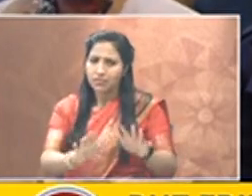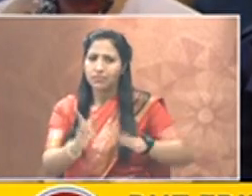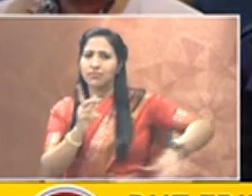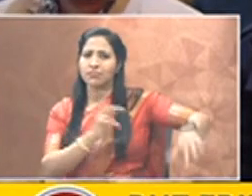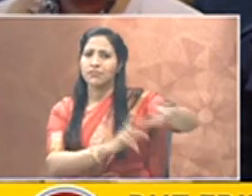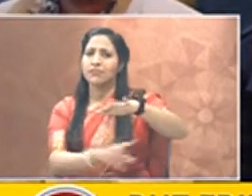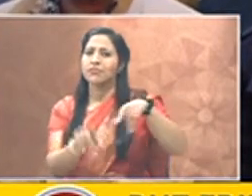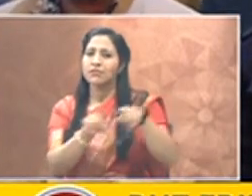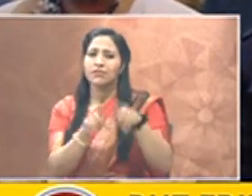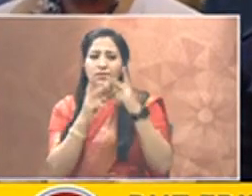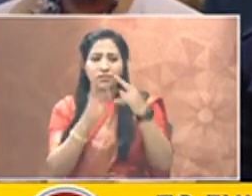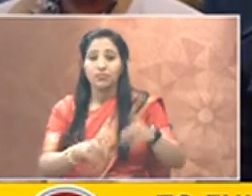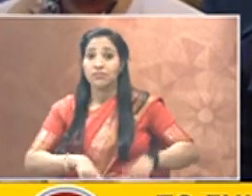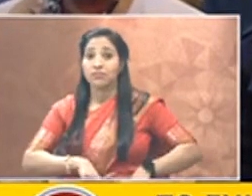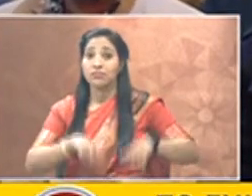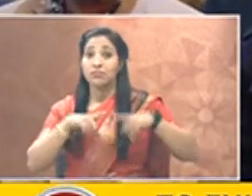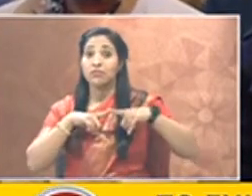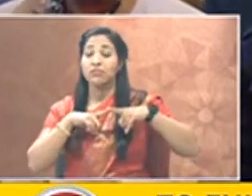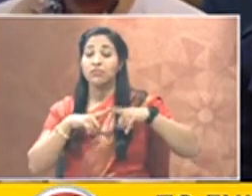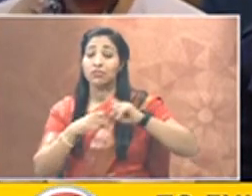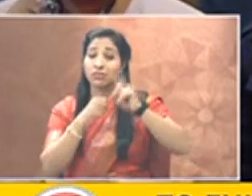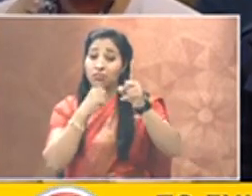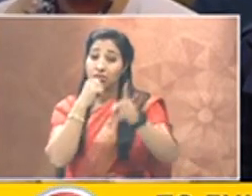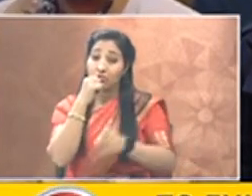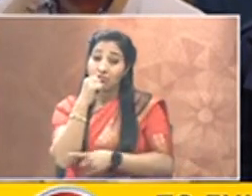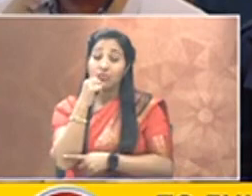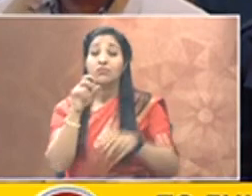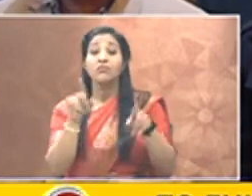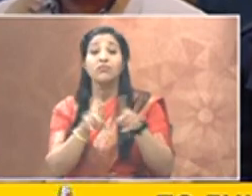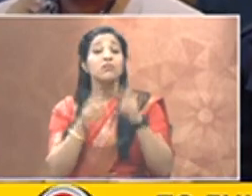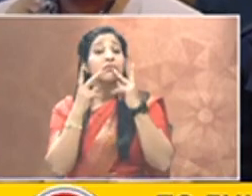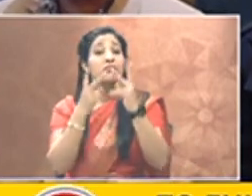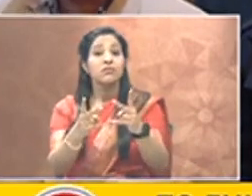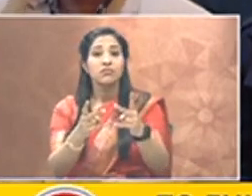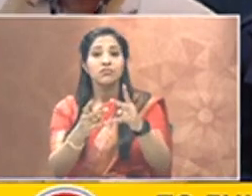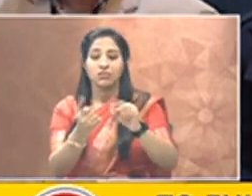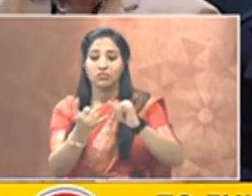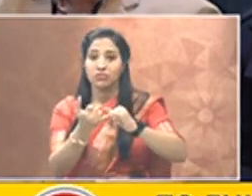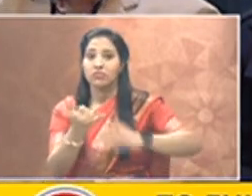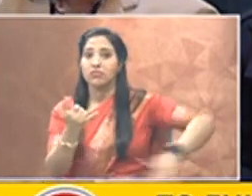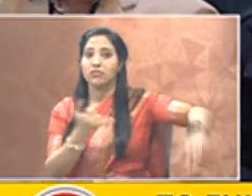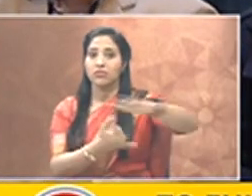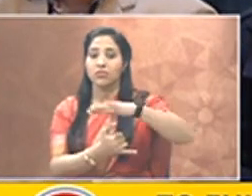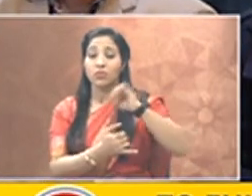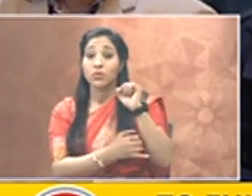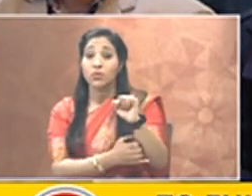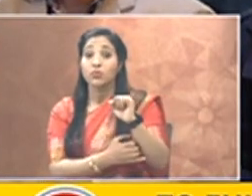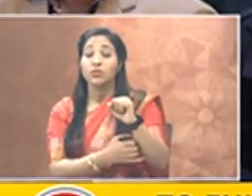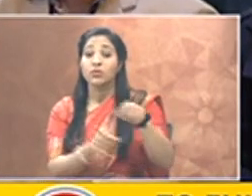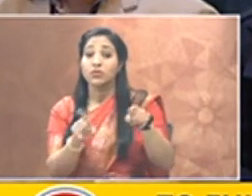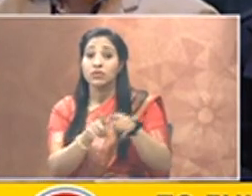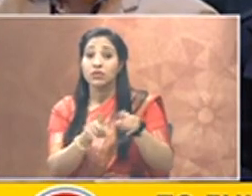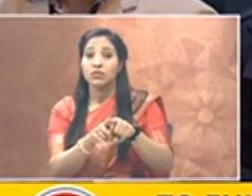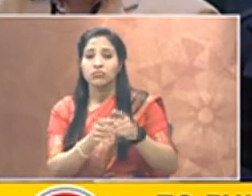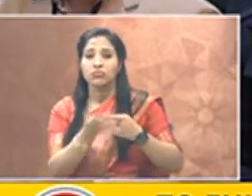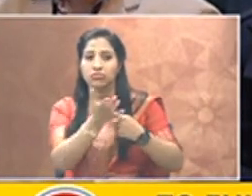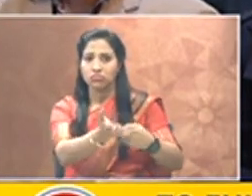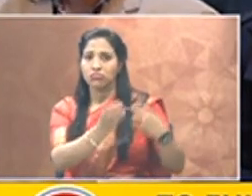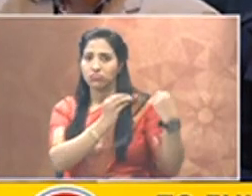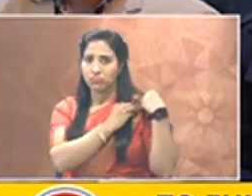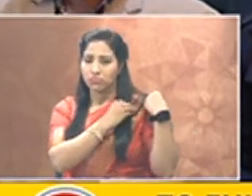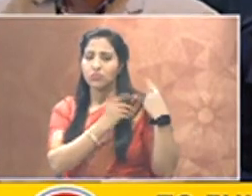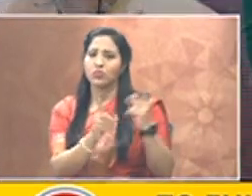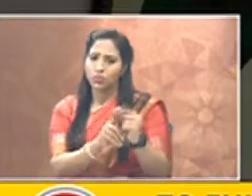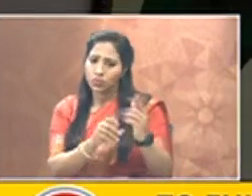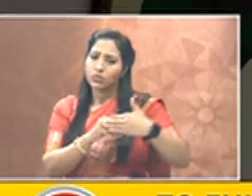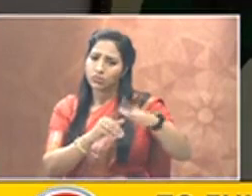हैं जो जीवन के अंत के बाद भी समाज जीवन के प्रति अपने दायित्वों को